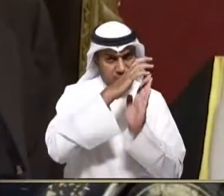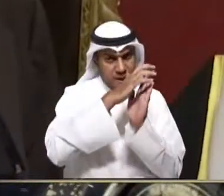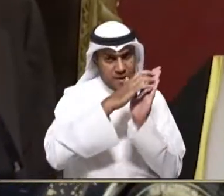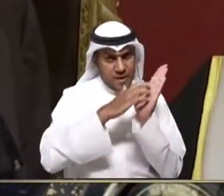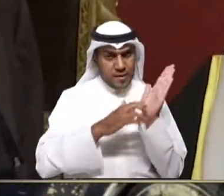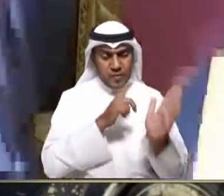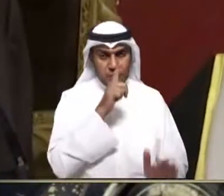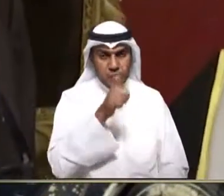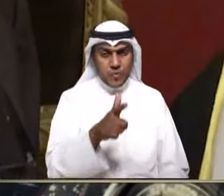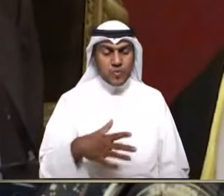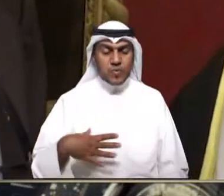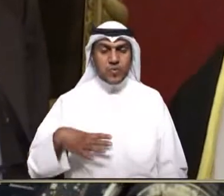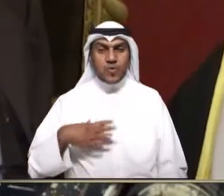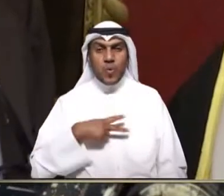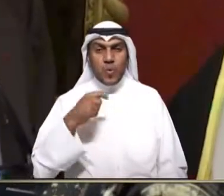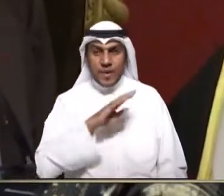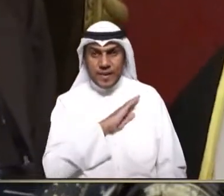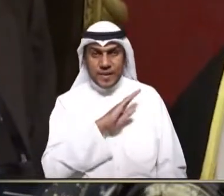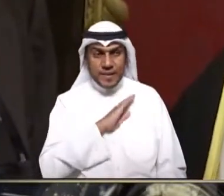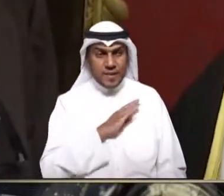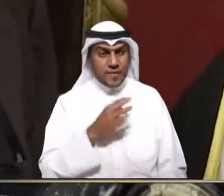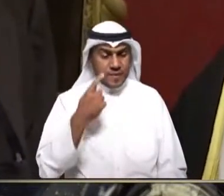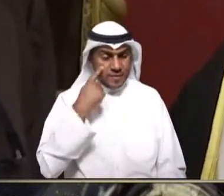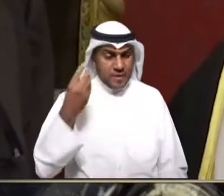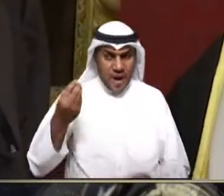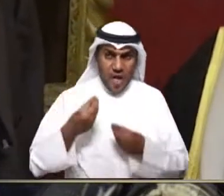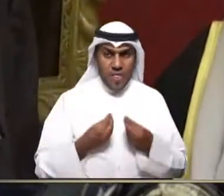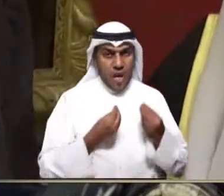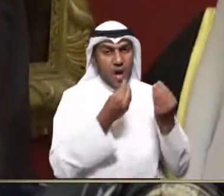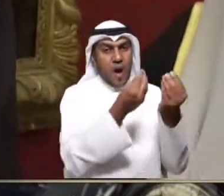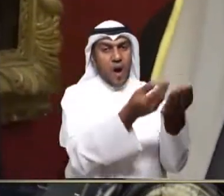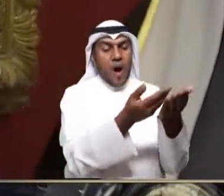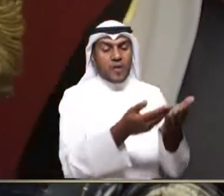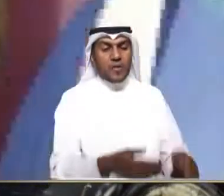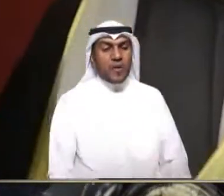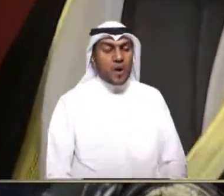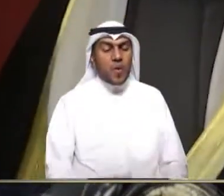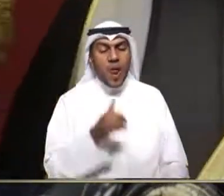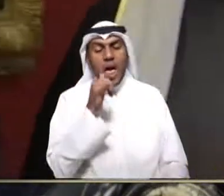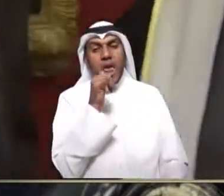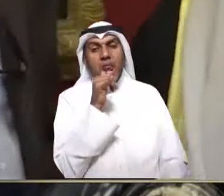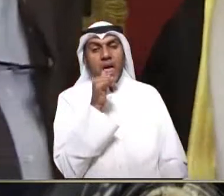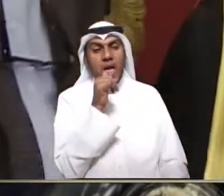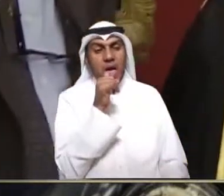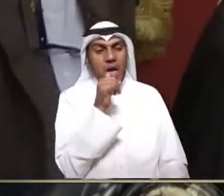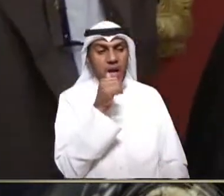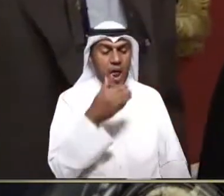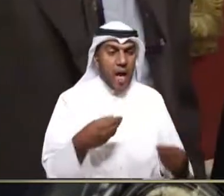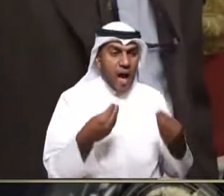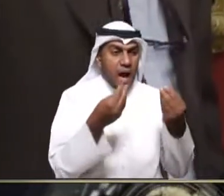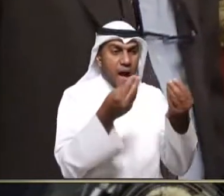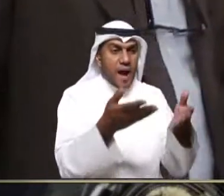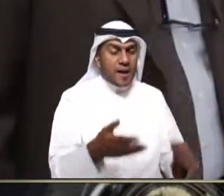مي سلمها الشيخ ناصر الصباح الأحمد الصباح النائب الأول لرئيس مجلس الوزراء ووزير الدفاع، تسلمها السيد